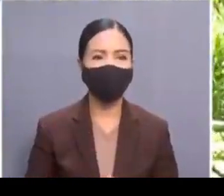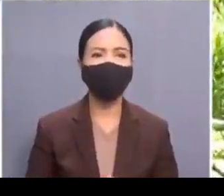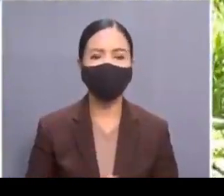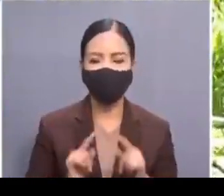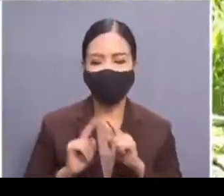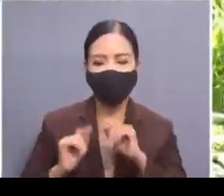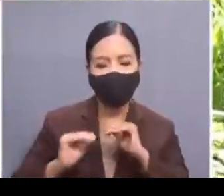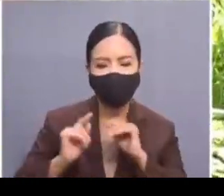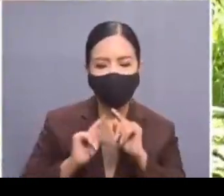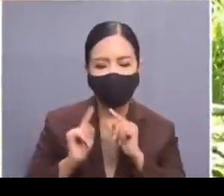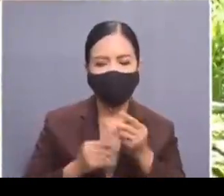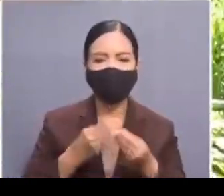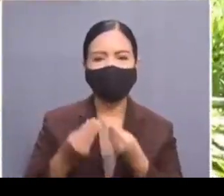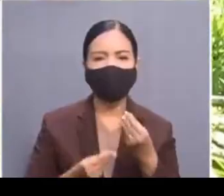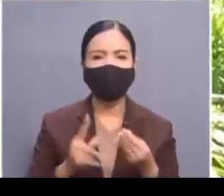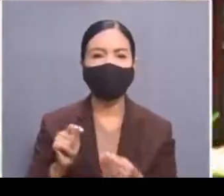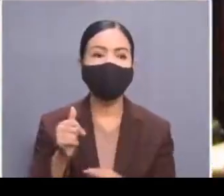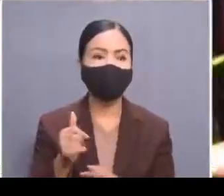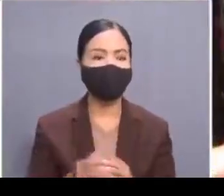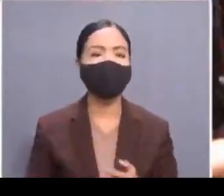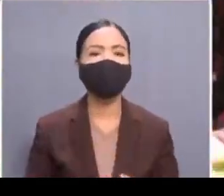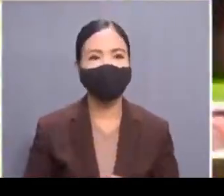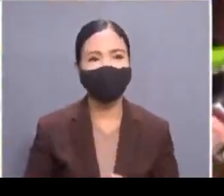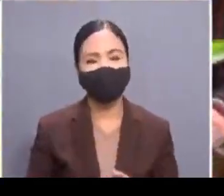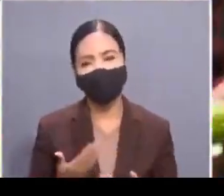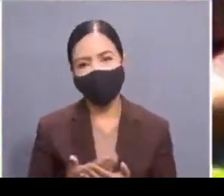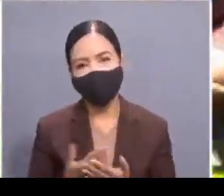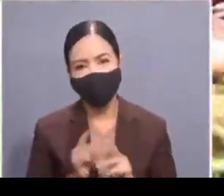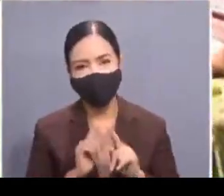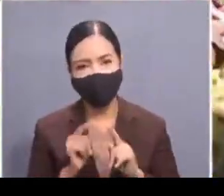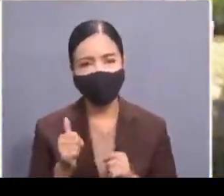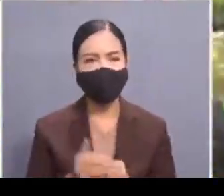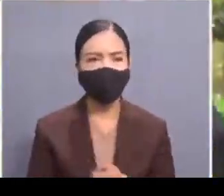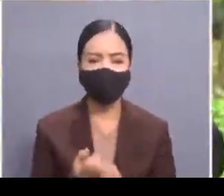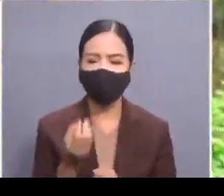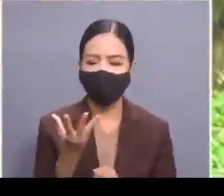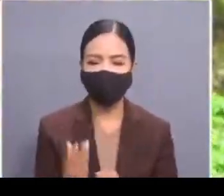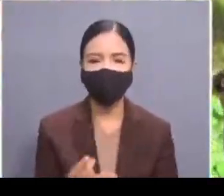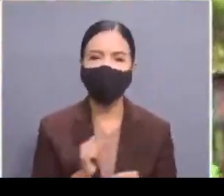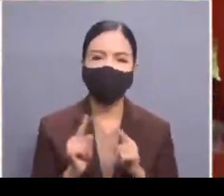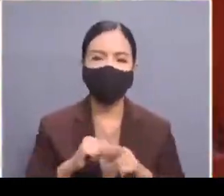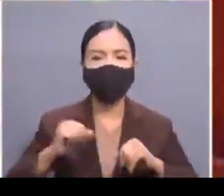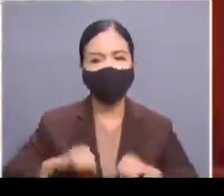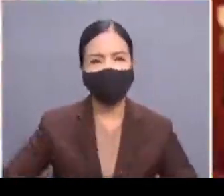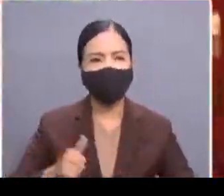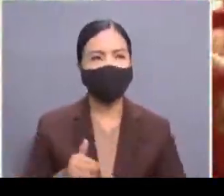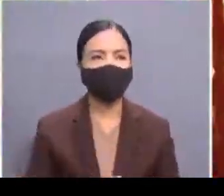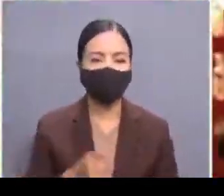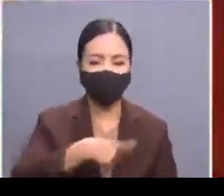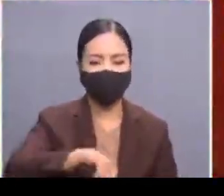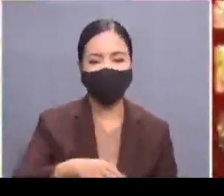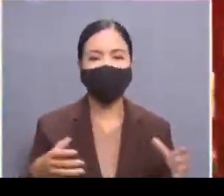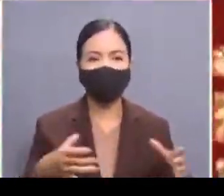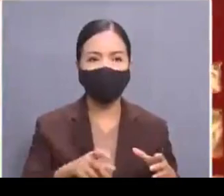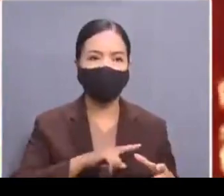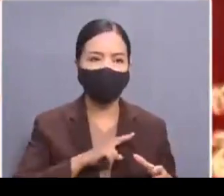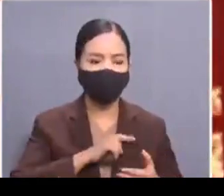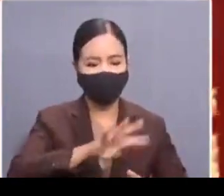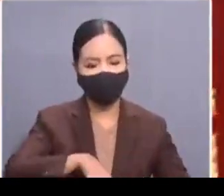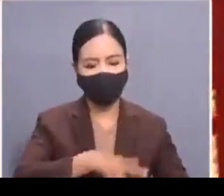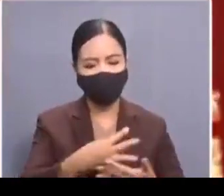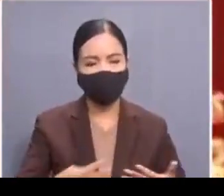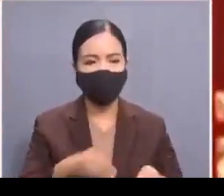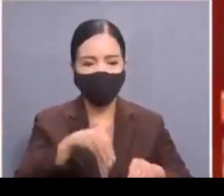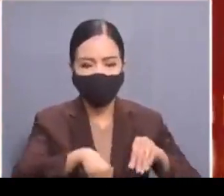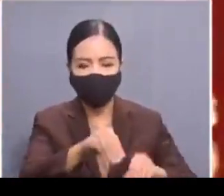องในเรื่องของการตลาดได้ในเรื่องของราคาได้ในเรื่องของปริมาณไ เพราะว่าทางเราเนี่ยก็มีหน้าที่วางแผนการผลิ